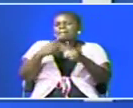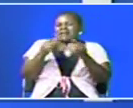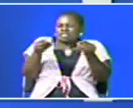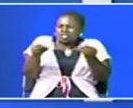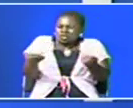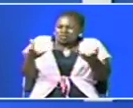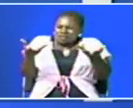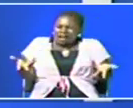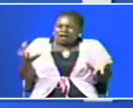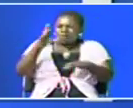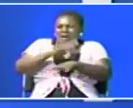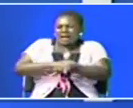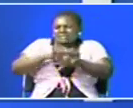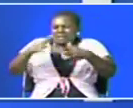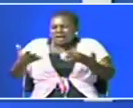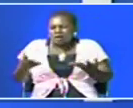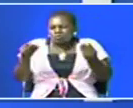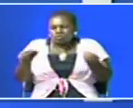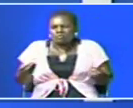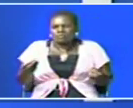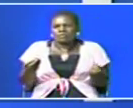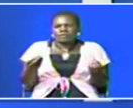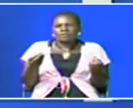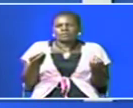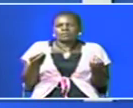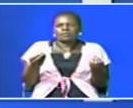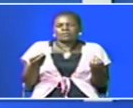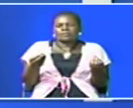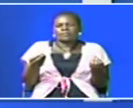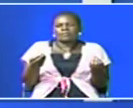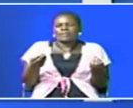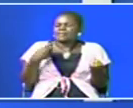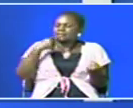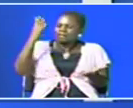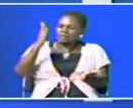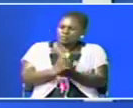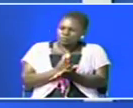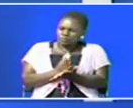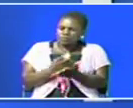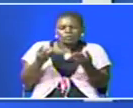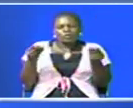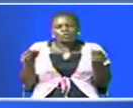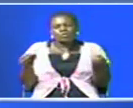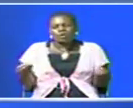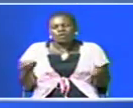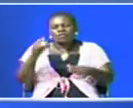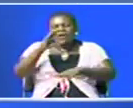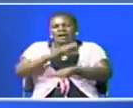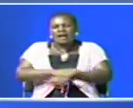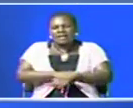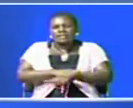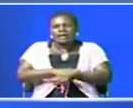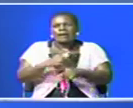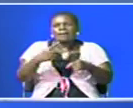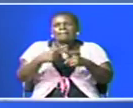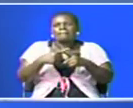suluhu talitoa wapi? Ustadhi. Kusema la ukweli, suluhu haipatikani isipokuwa